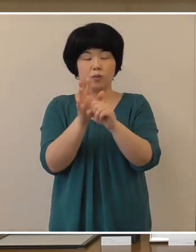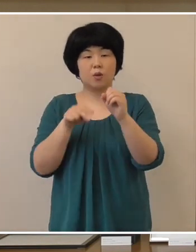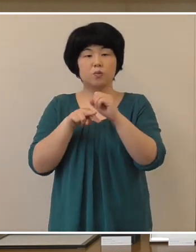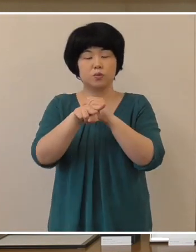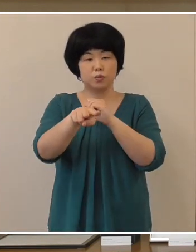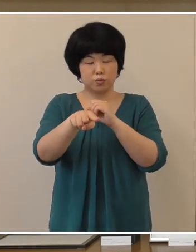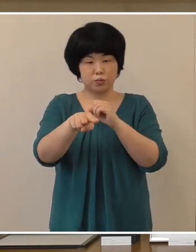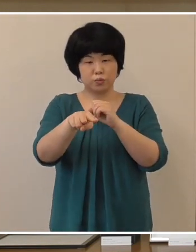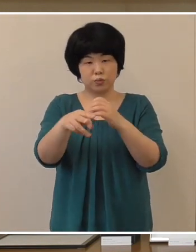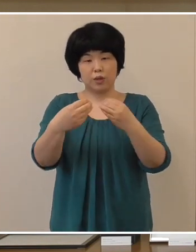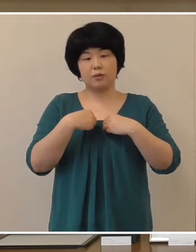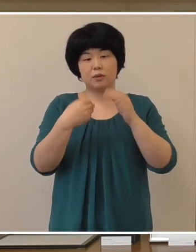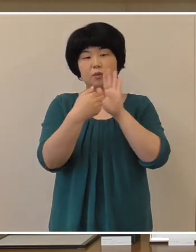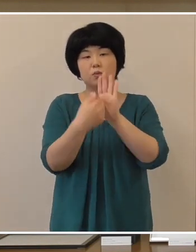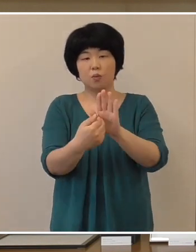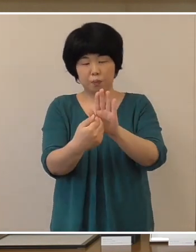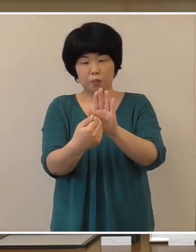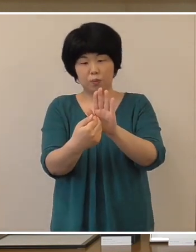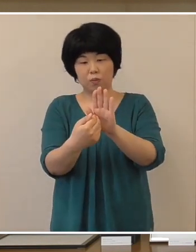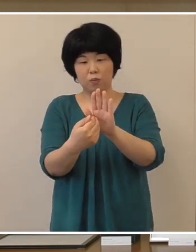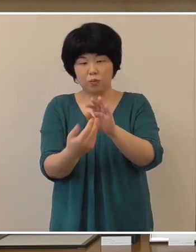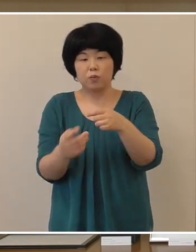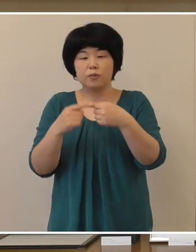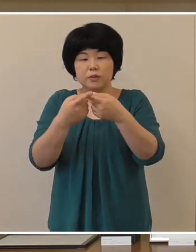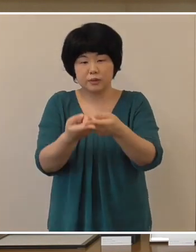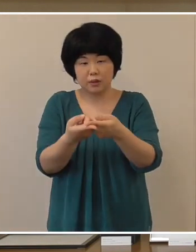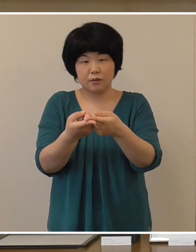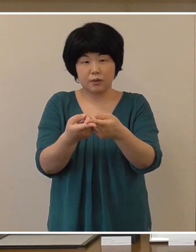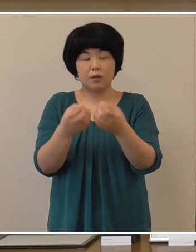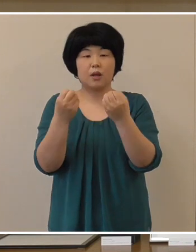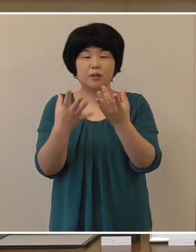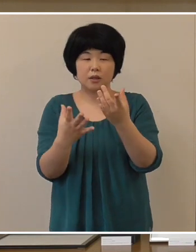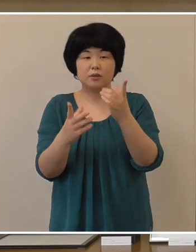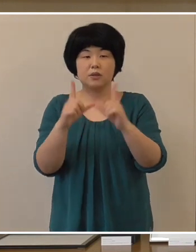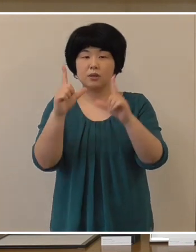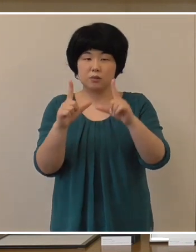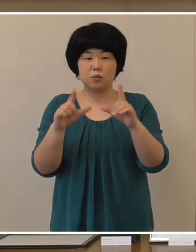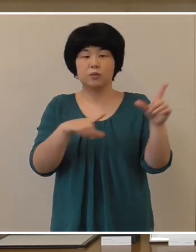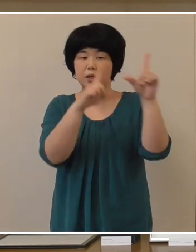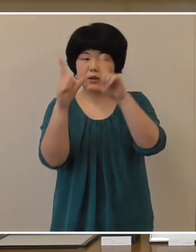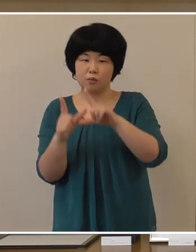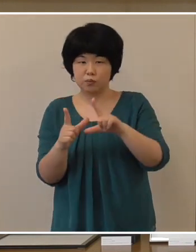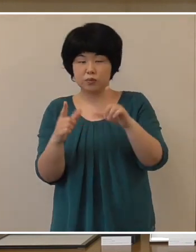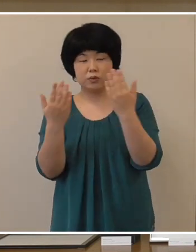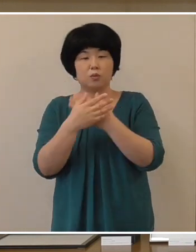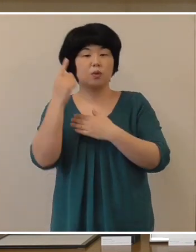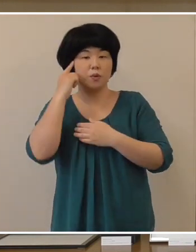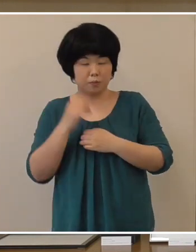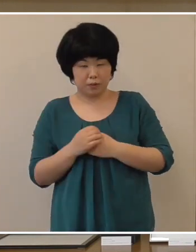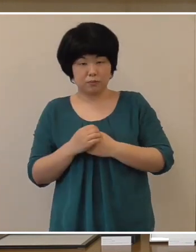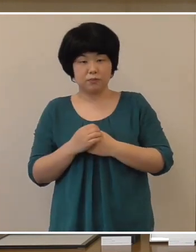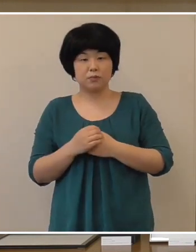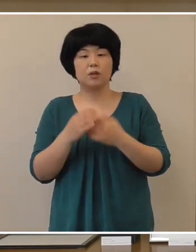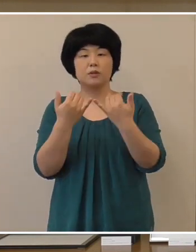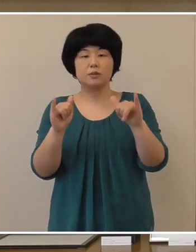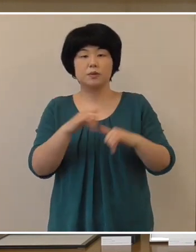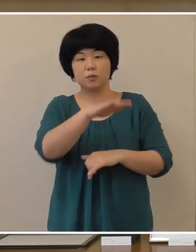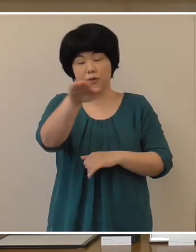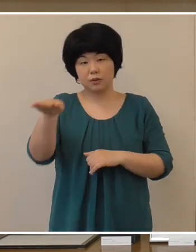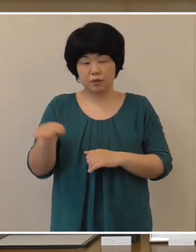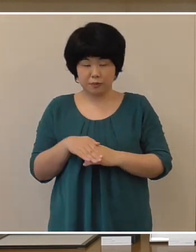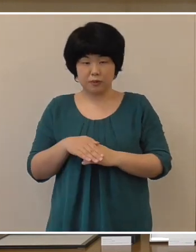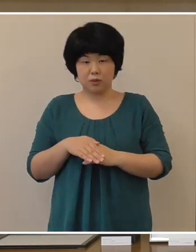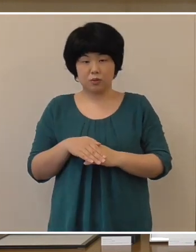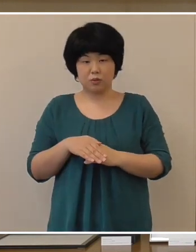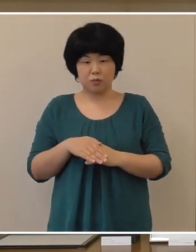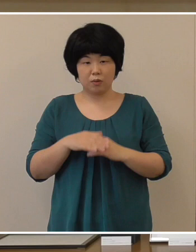予防策を取り入れた新しい生活様式、ニューノーマルの実践が求められてきます。市民の皆様におかれましては、引